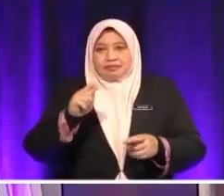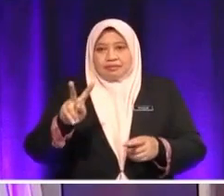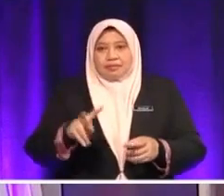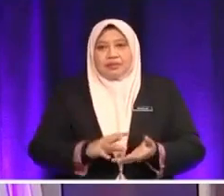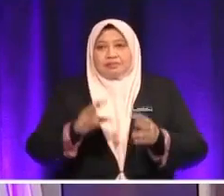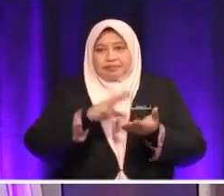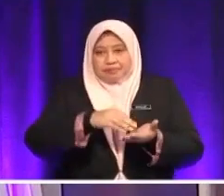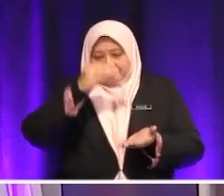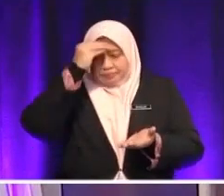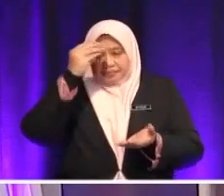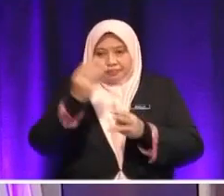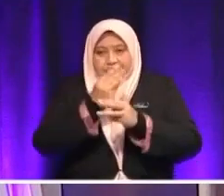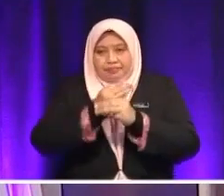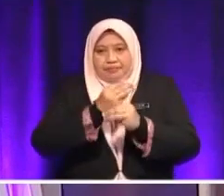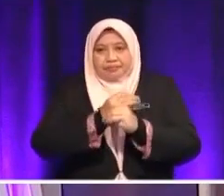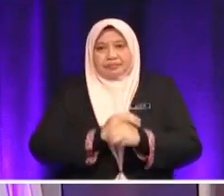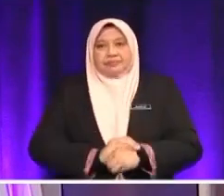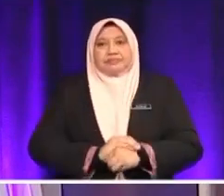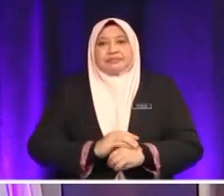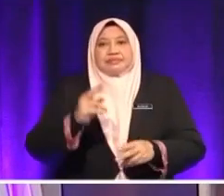belajar tentunya matematika